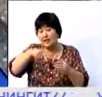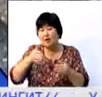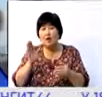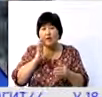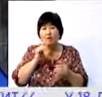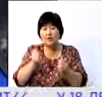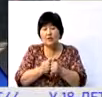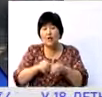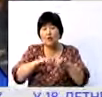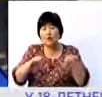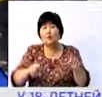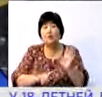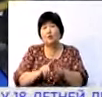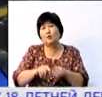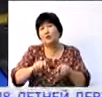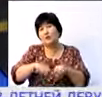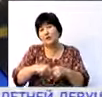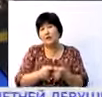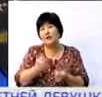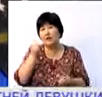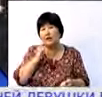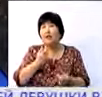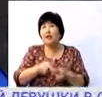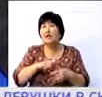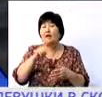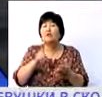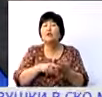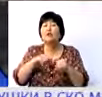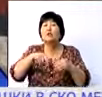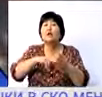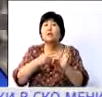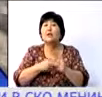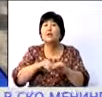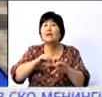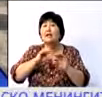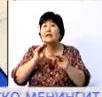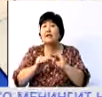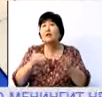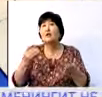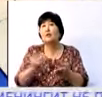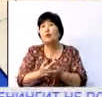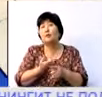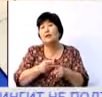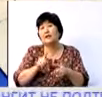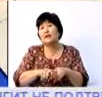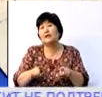трубы раньше времени приходят в негодное состояние. Этот вопрос решается. Планируется закладка так называемых предизолированных труб.